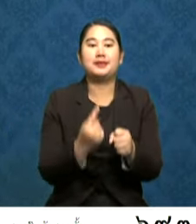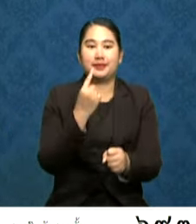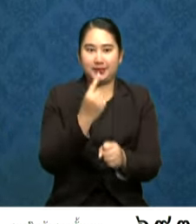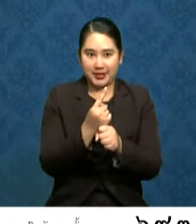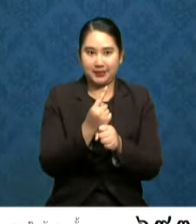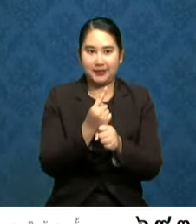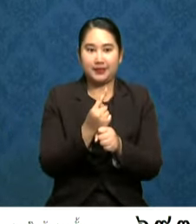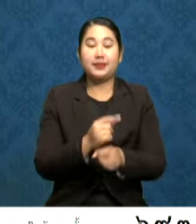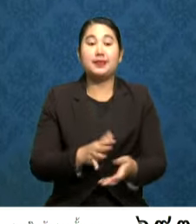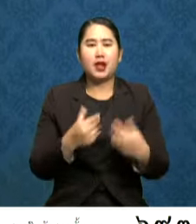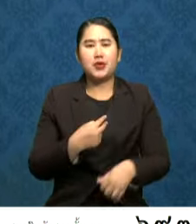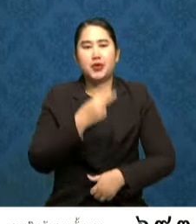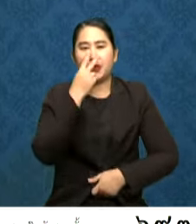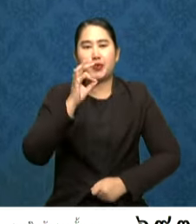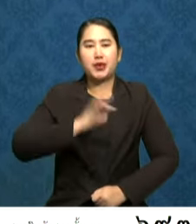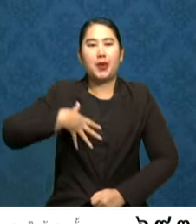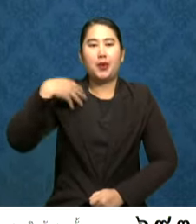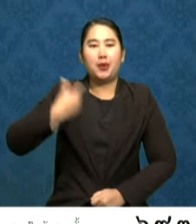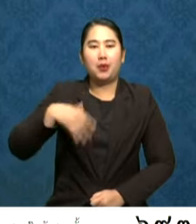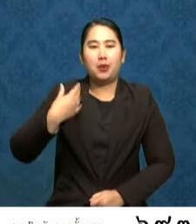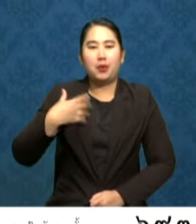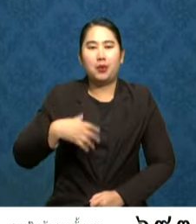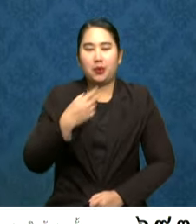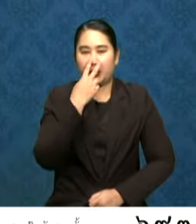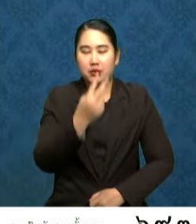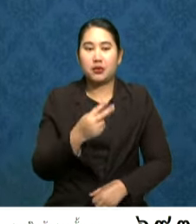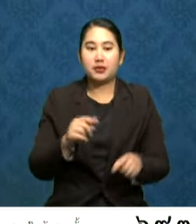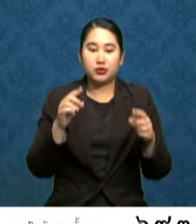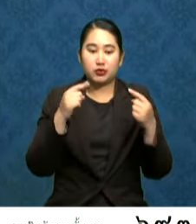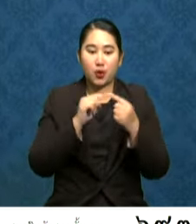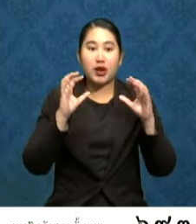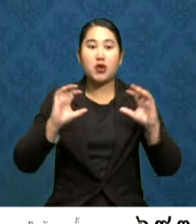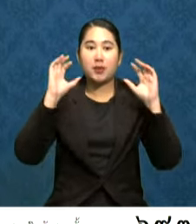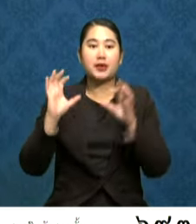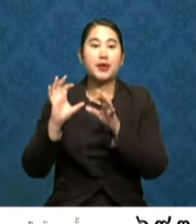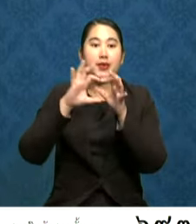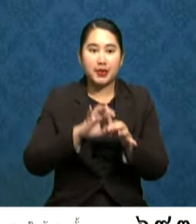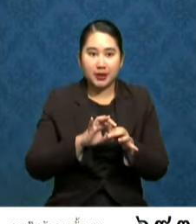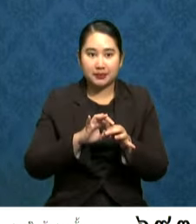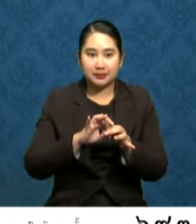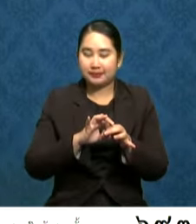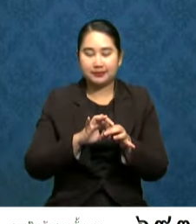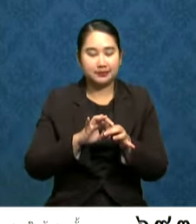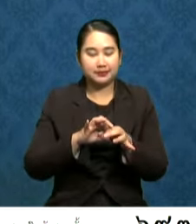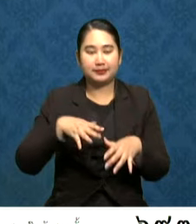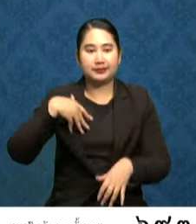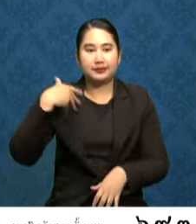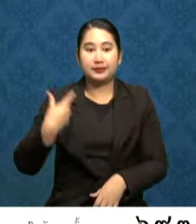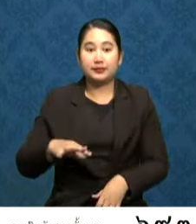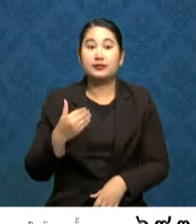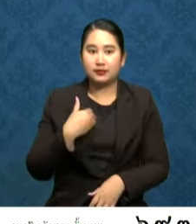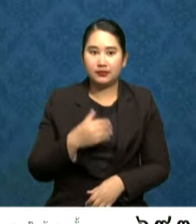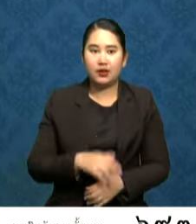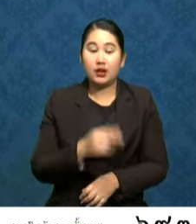ดังนั้นมันมีความผิดหวังเสียใจจากการที่ไม่สามารถที่จะส่งมอบนโยบายมาได้แล้ว 1รอบฉั้นยัง